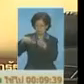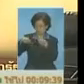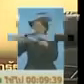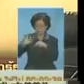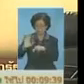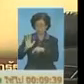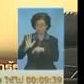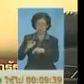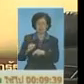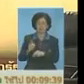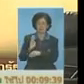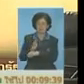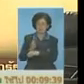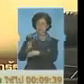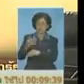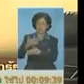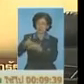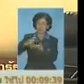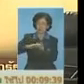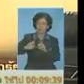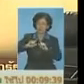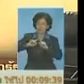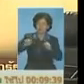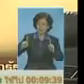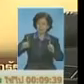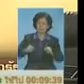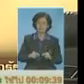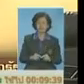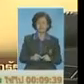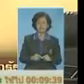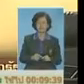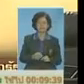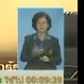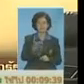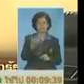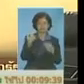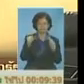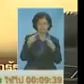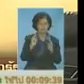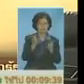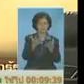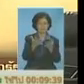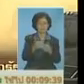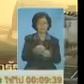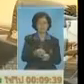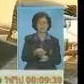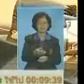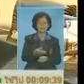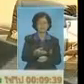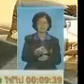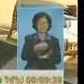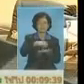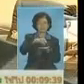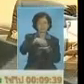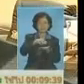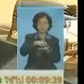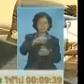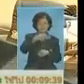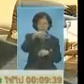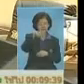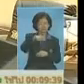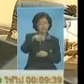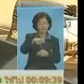านธุรการกับงานนโยบายมันคนละเรื่องเพราะท่านไม่เคยรับราชการเนี่ยผมเรียนต่อนะครับว่าท่านพงศ